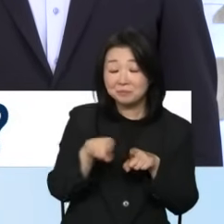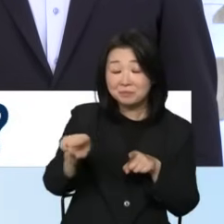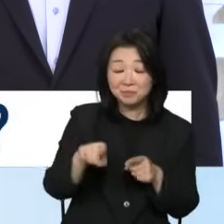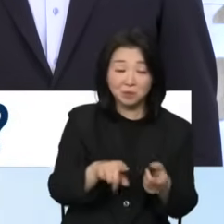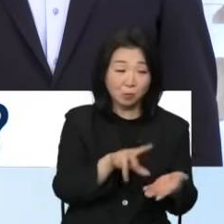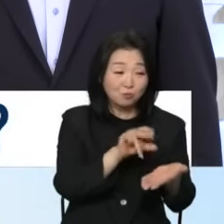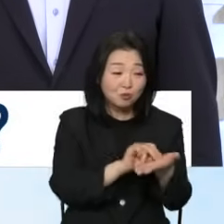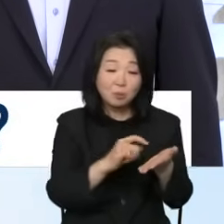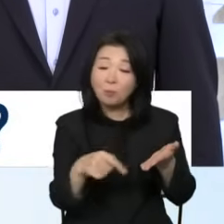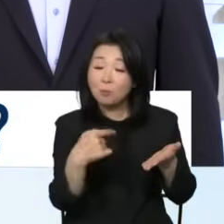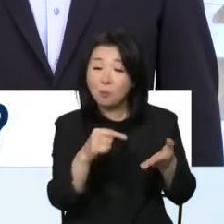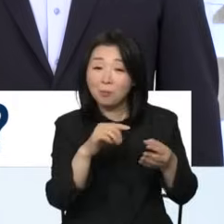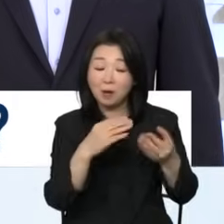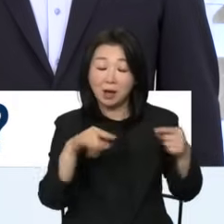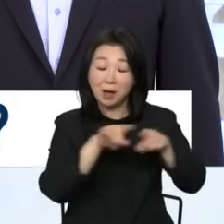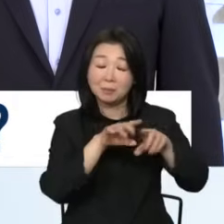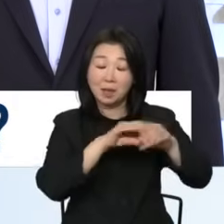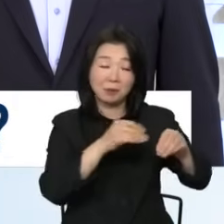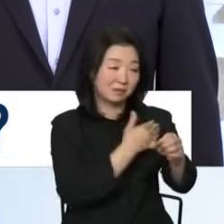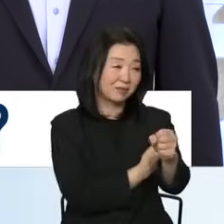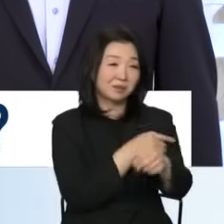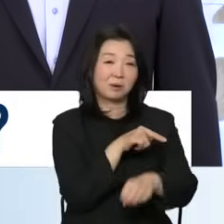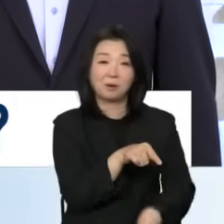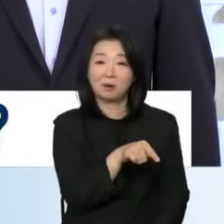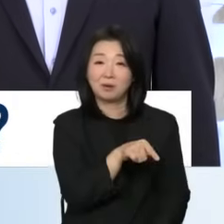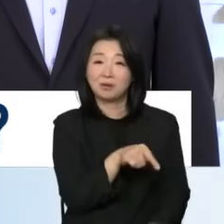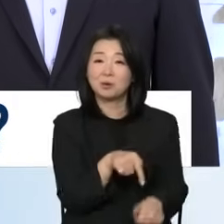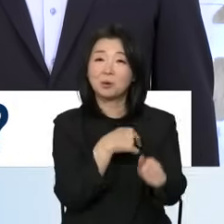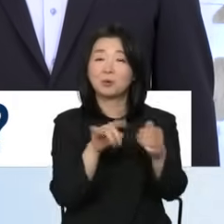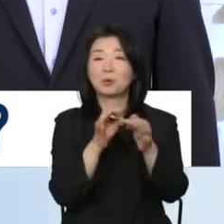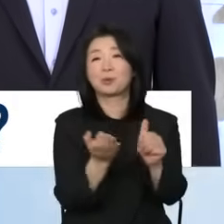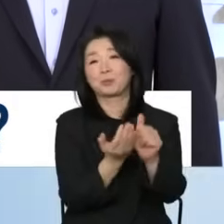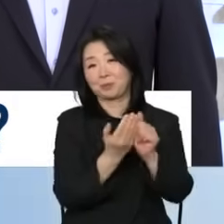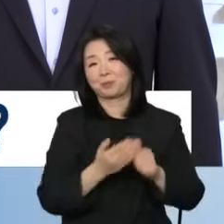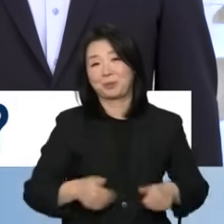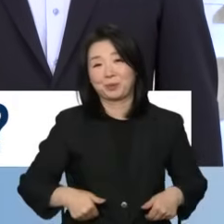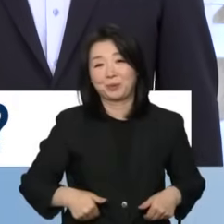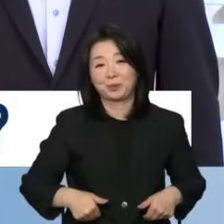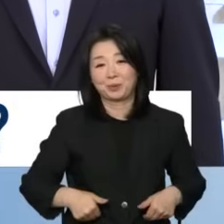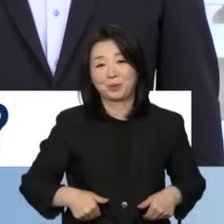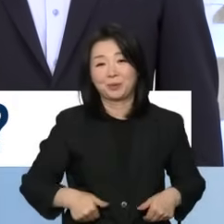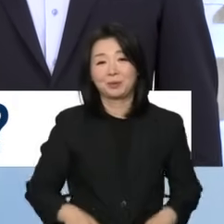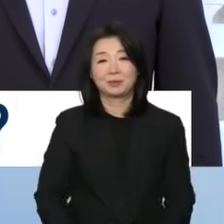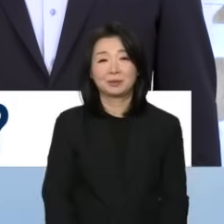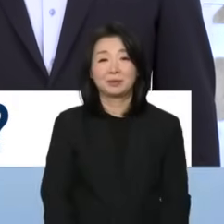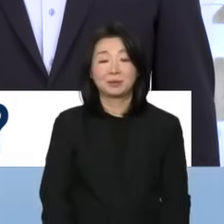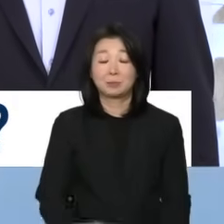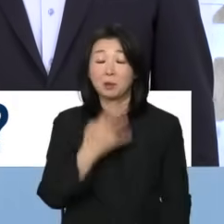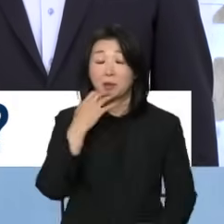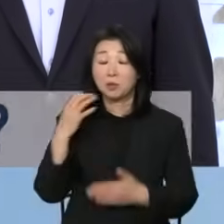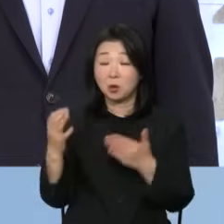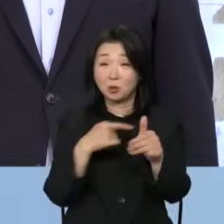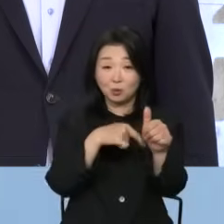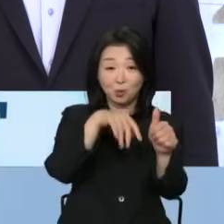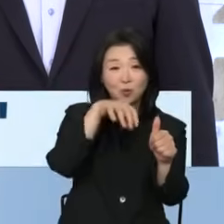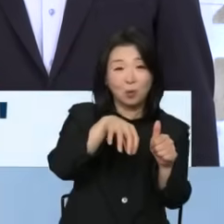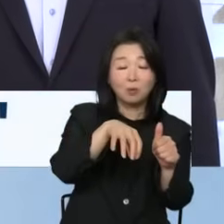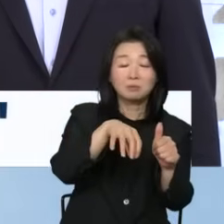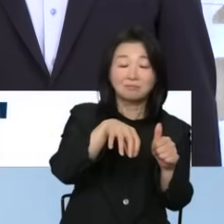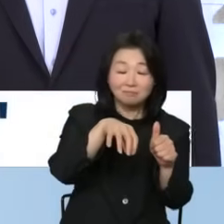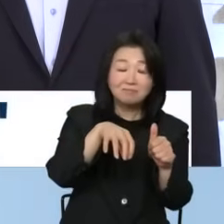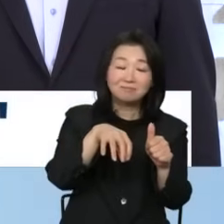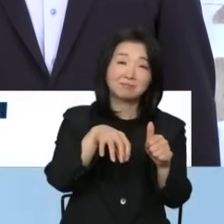문제를 해결할 수 있는 역량 이런 역량들이 이제 교육을 통해서 길러져야 되거든요. 그래서 이번 경기도 교육 현장은 바로 그러한